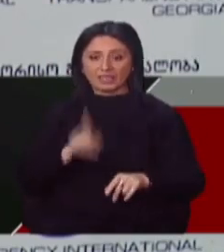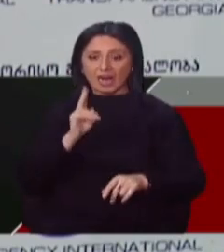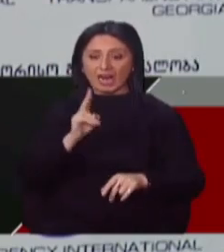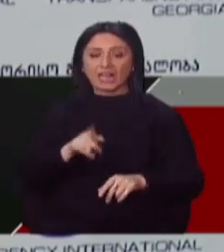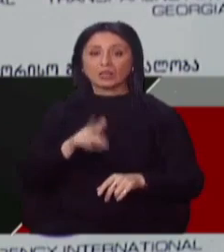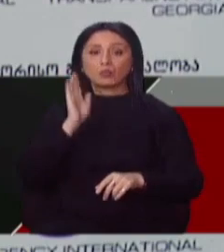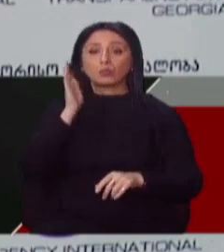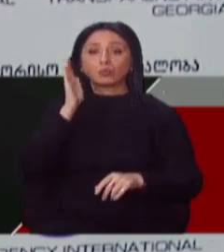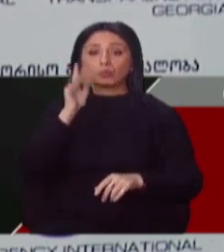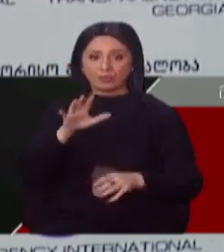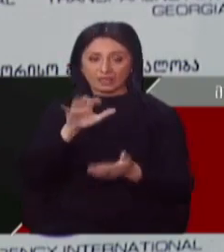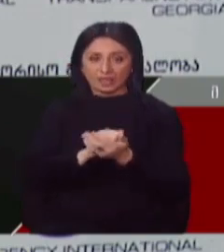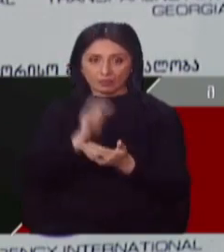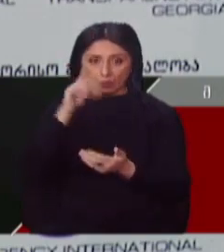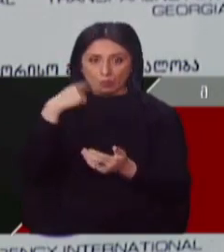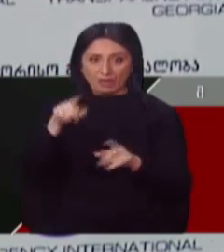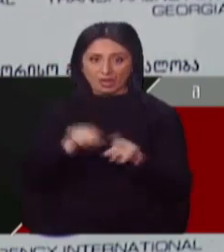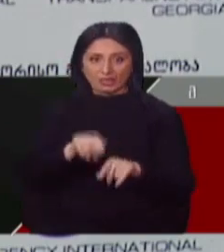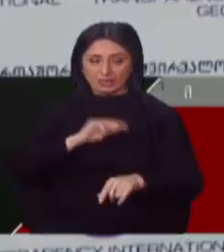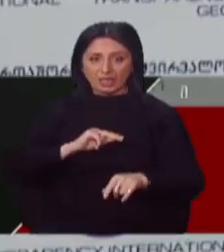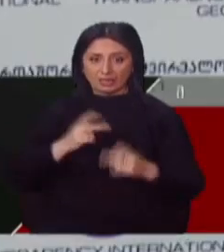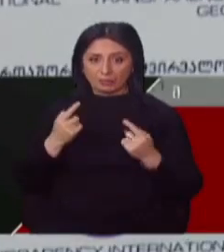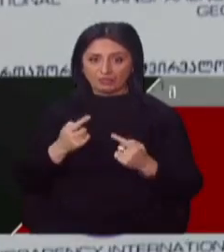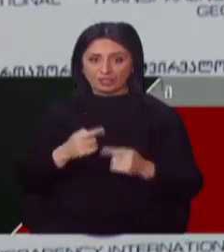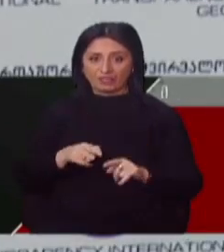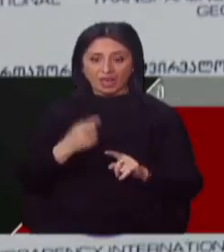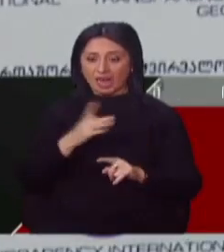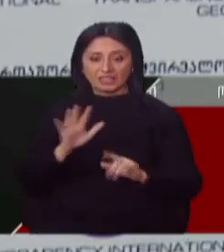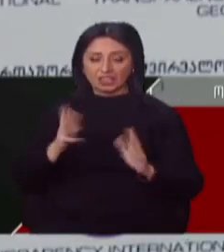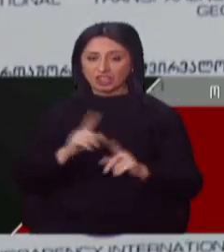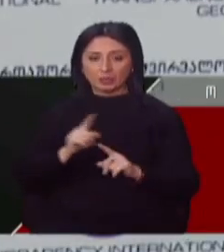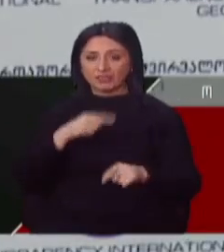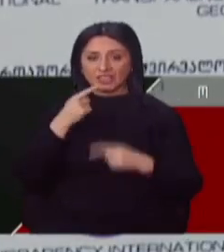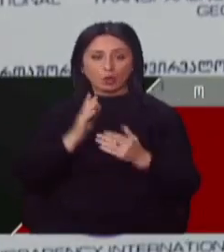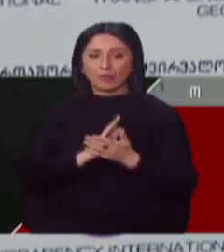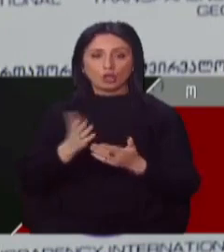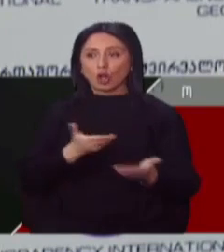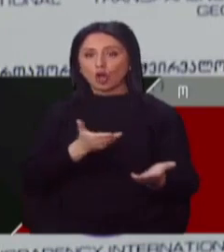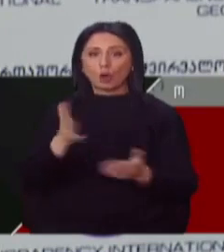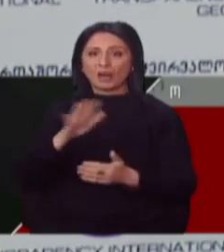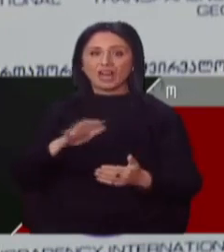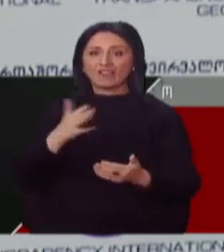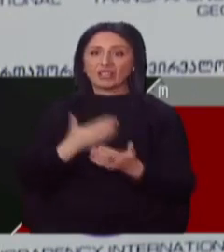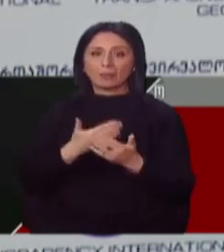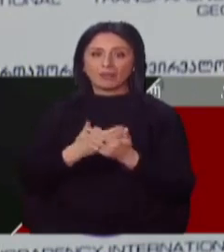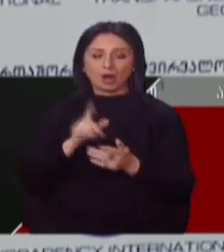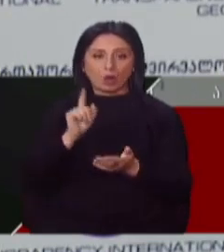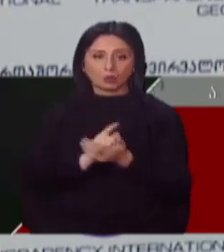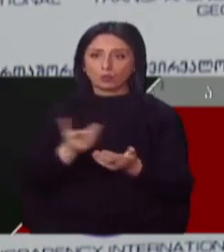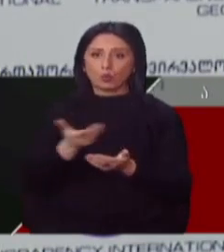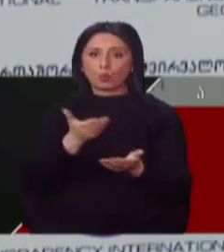კანდიდატები, რომლებსაც სურთ, რომ დაიკავონ მომავალში ესეთი თანამდებობები. არც ერთ შემთხვევაში აქ საუბარი არ არის რომელიმე ქვეყნის მაგალითზე